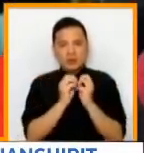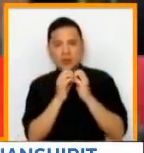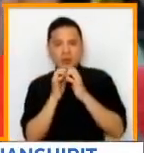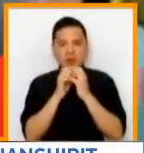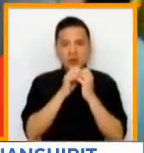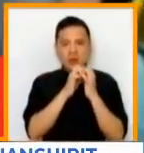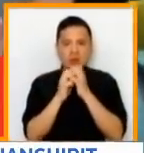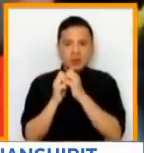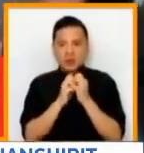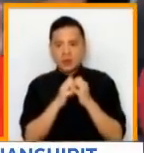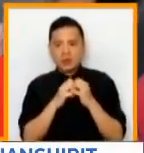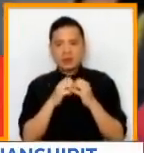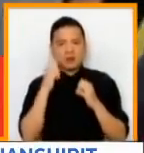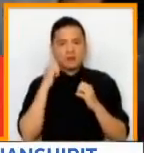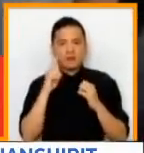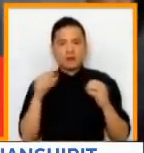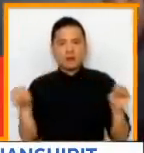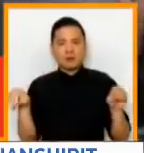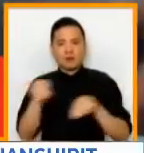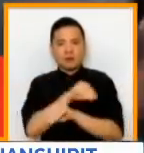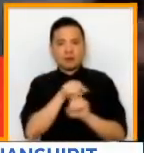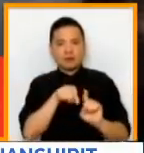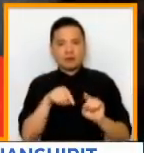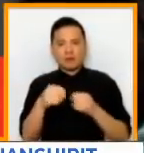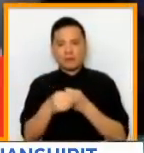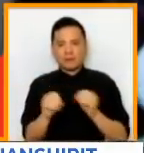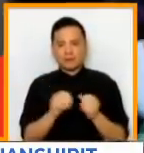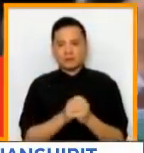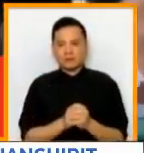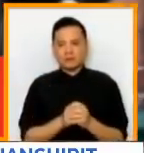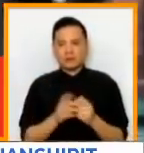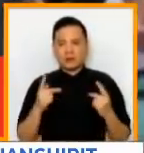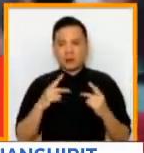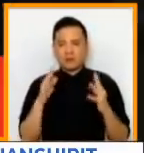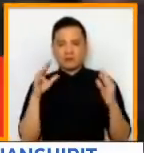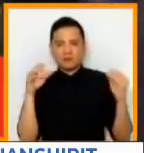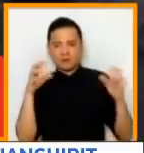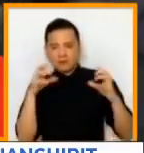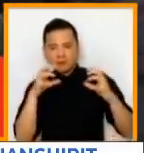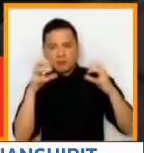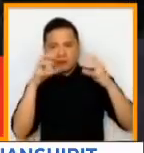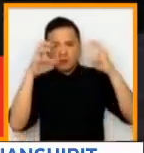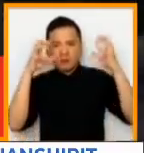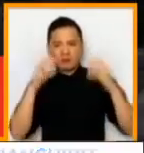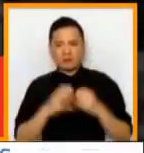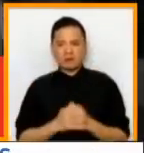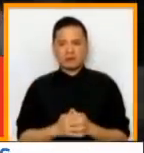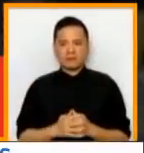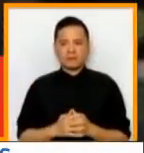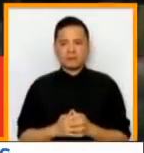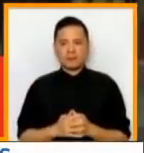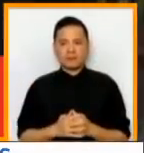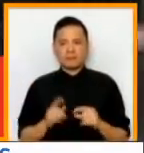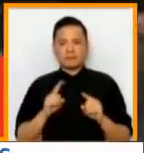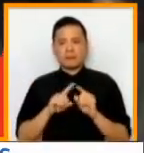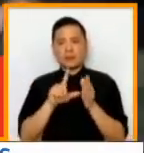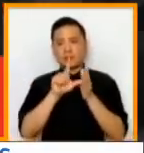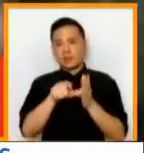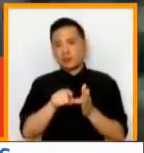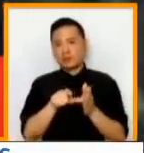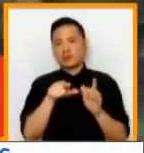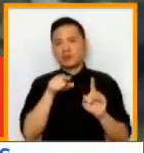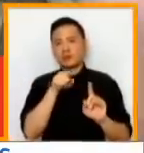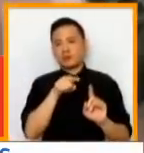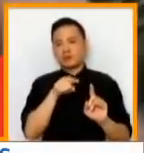Nag-abot sa lobby ang mga tauhan ni Licoben at Banaag. Nagkagirian, pero sa huli, napalabas ng gusali ang